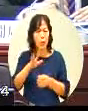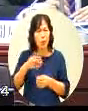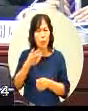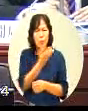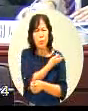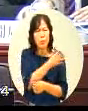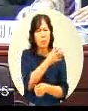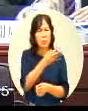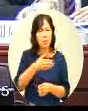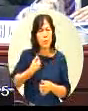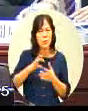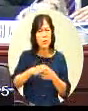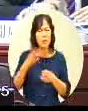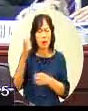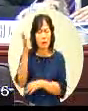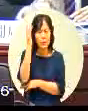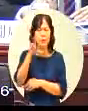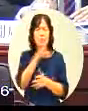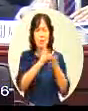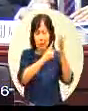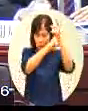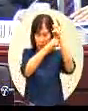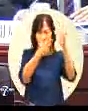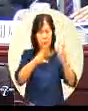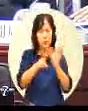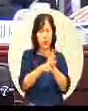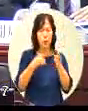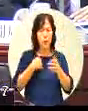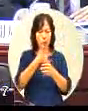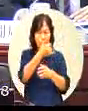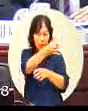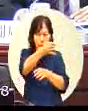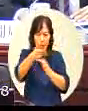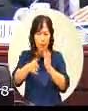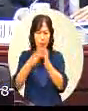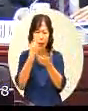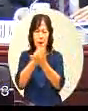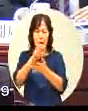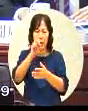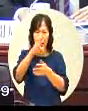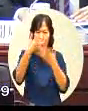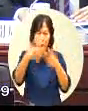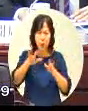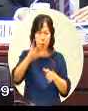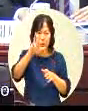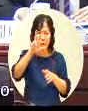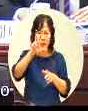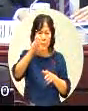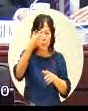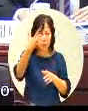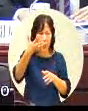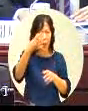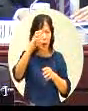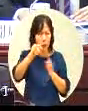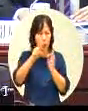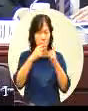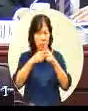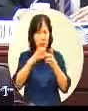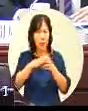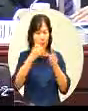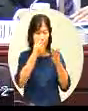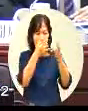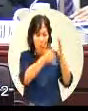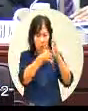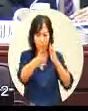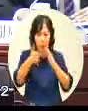府不是上帝，我没办法去咱高雄278万的人口，我去到每一个人的厝，